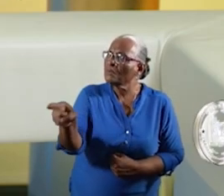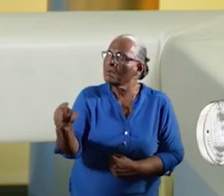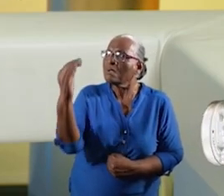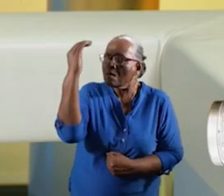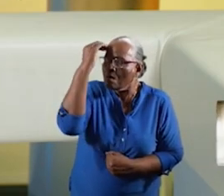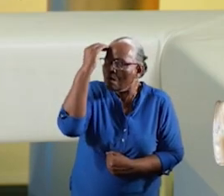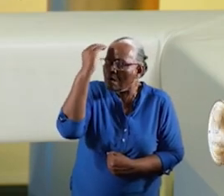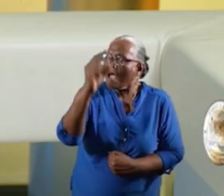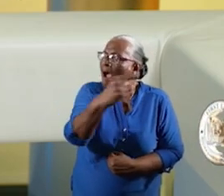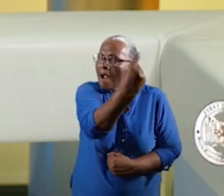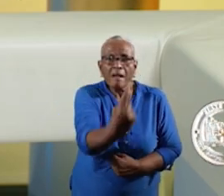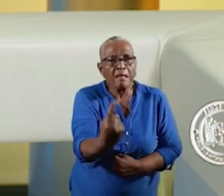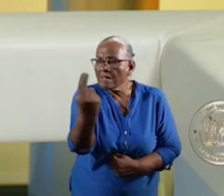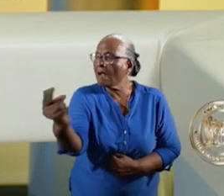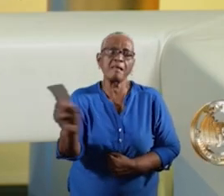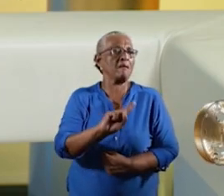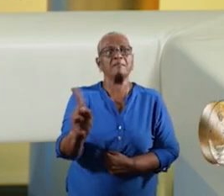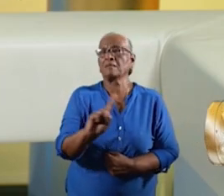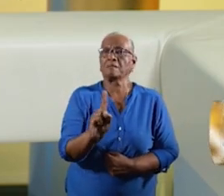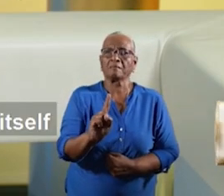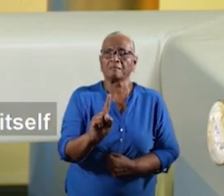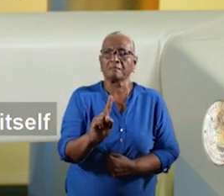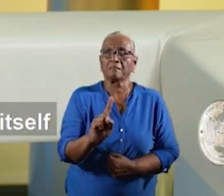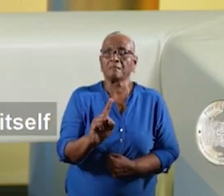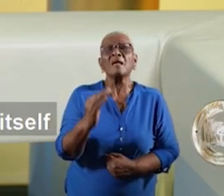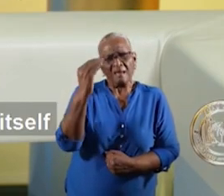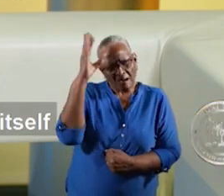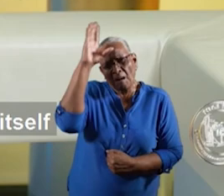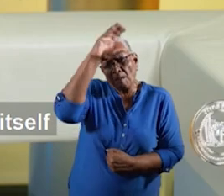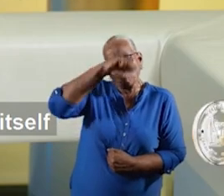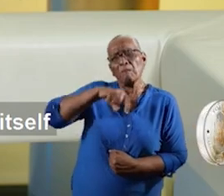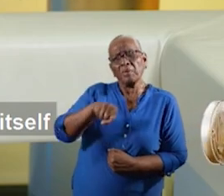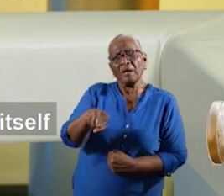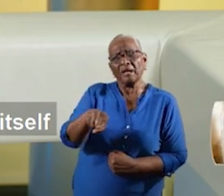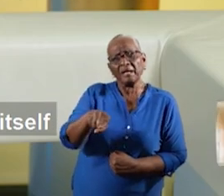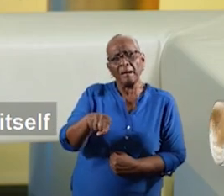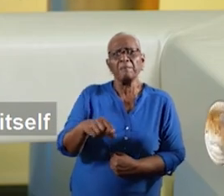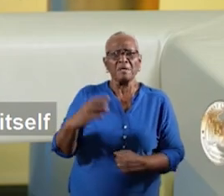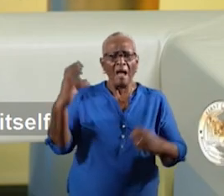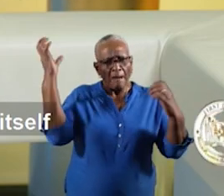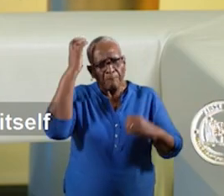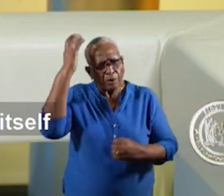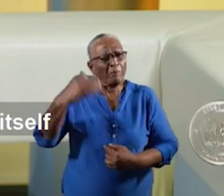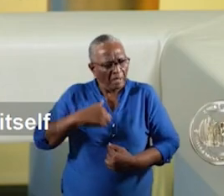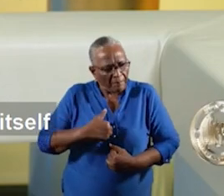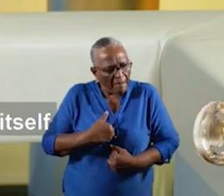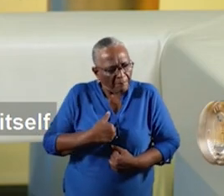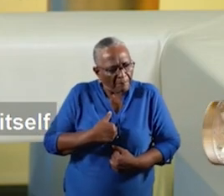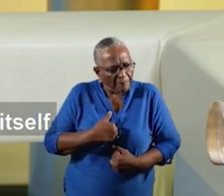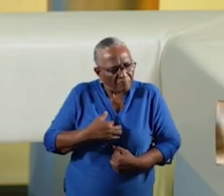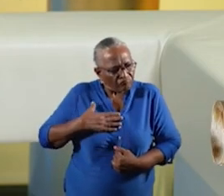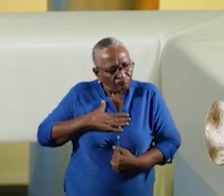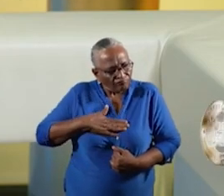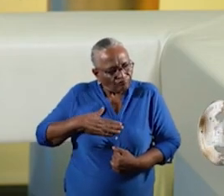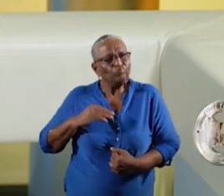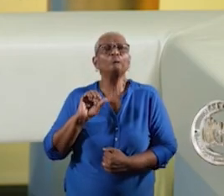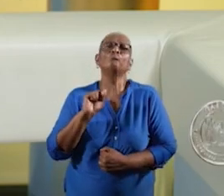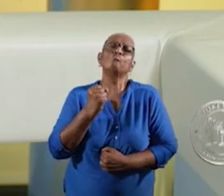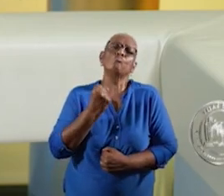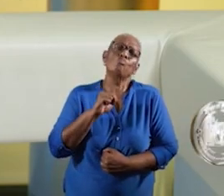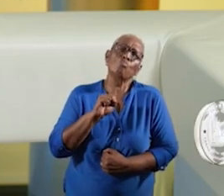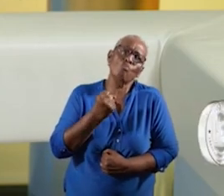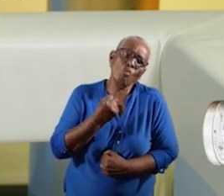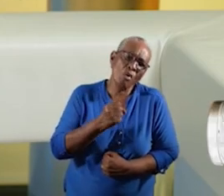je niet alleen bent. Ik snap dat op het moment jij je midden in het probleem zelf bevindt,